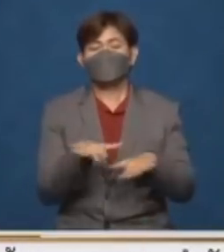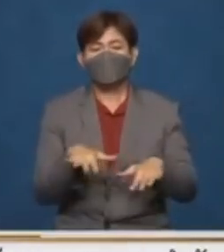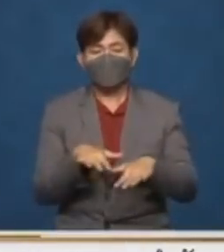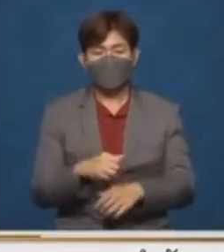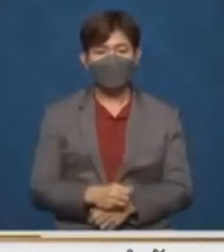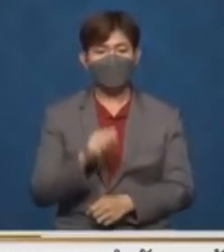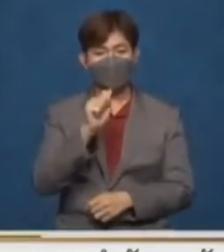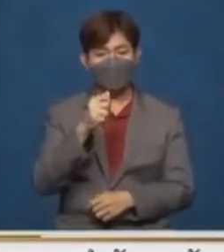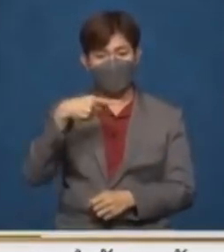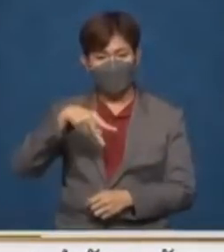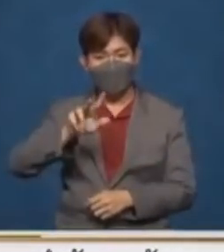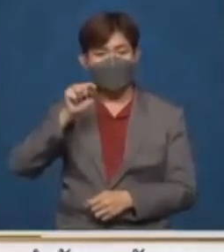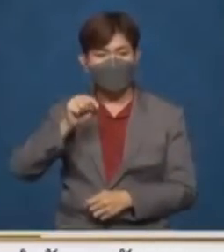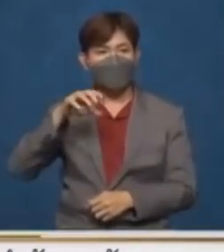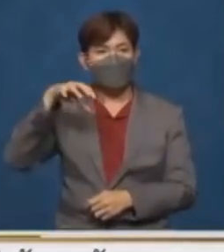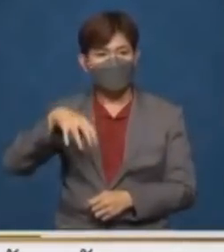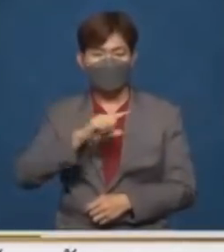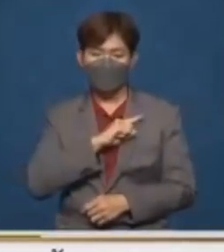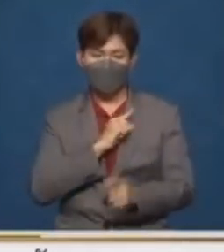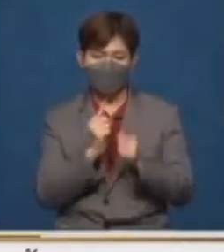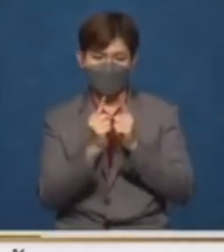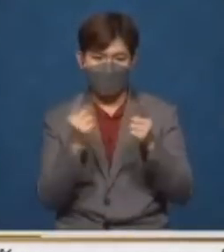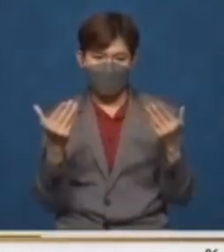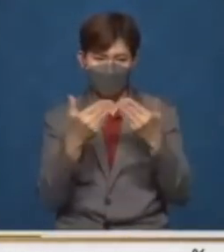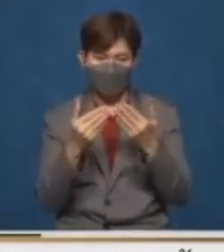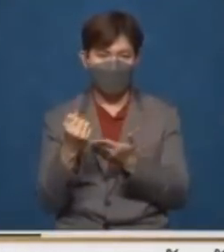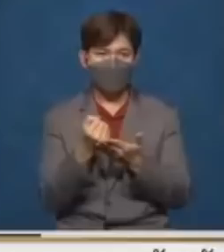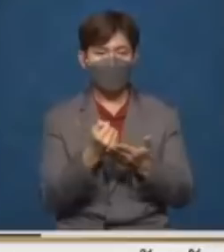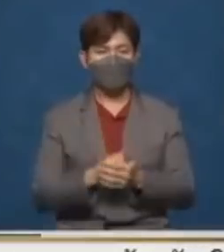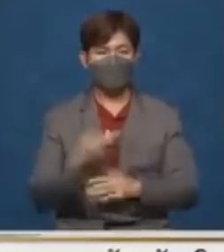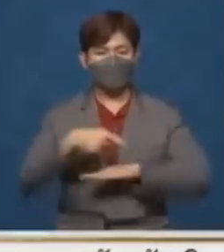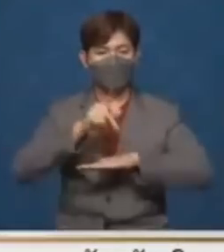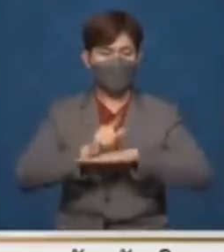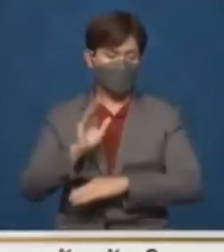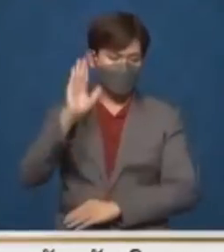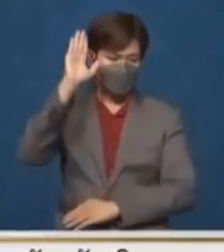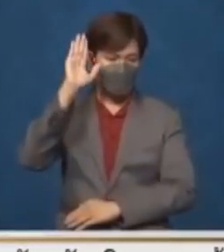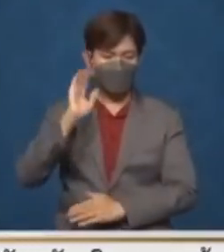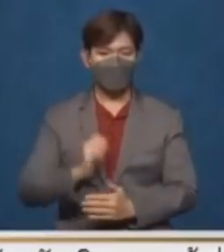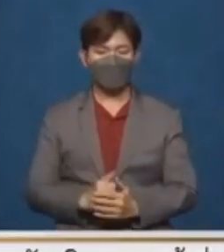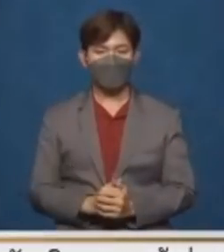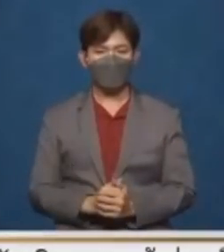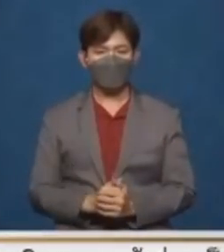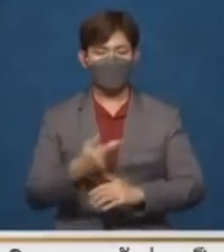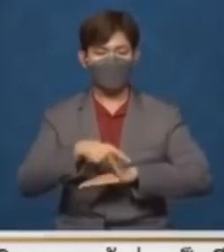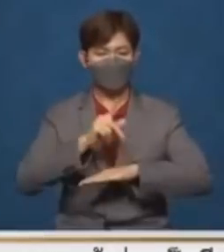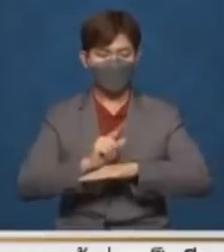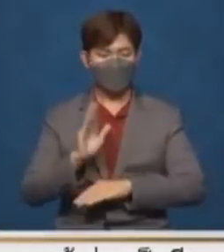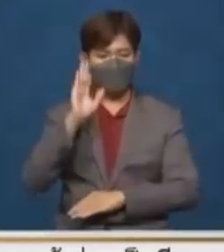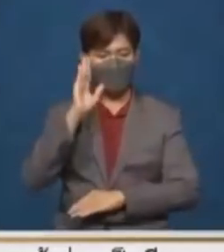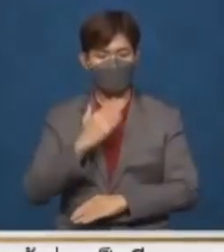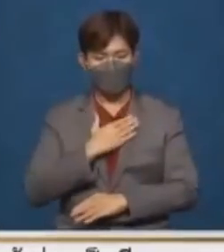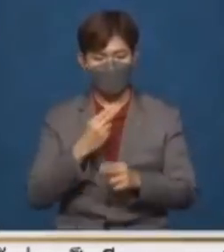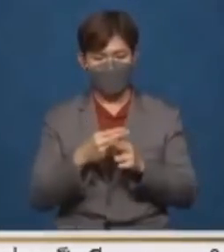22ตอขอน AJARPBK ครับผมกัยิทพบธานทเรบครับผม